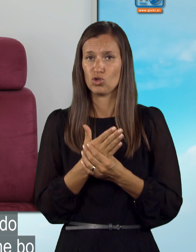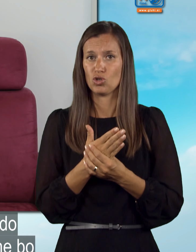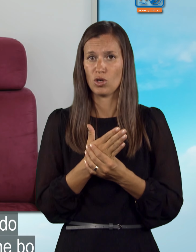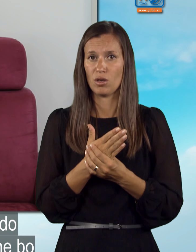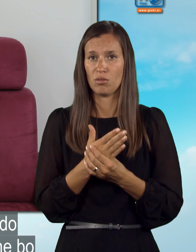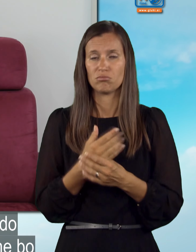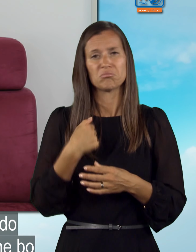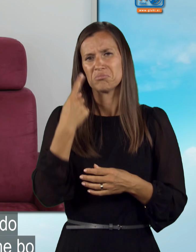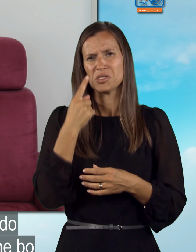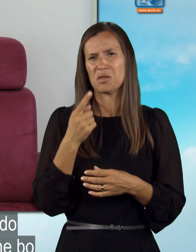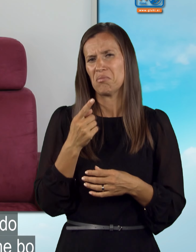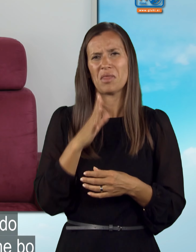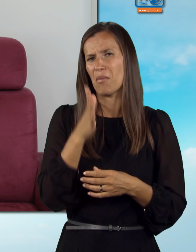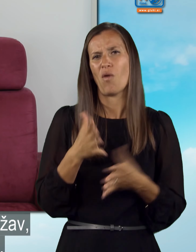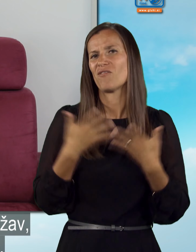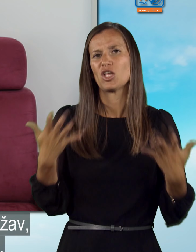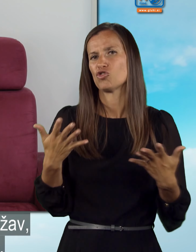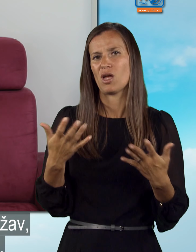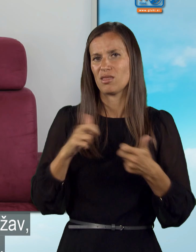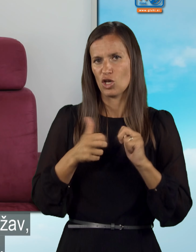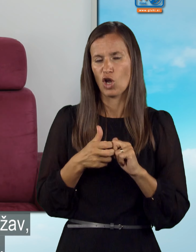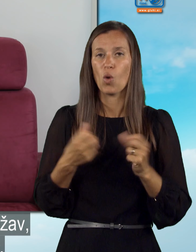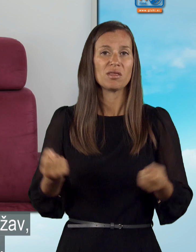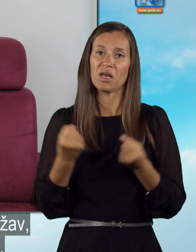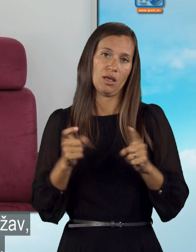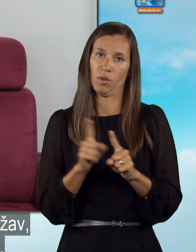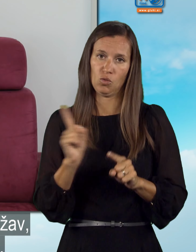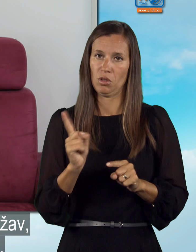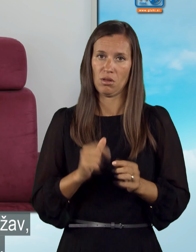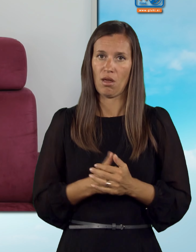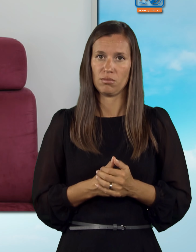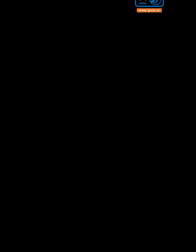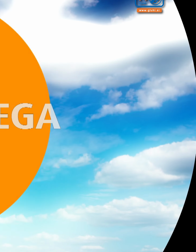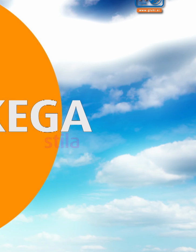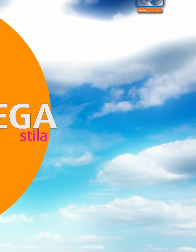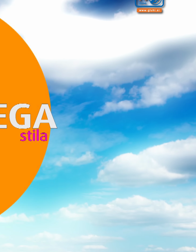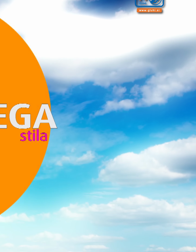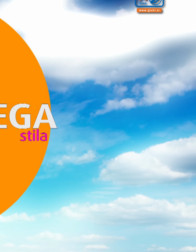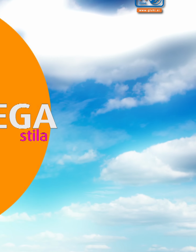priporoča, mislim, da ne bo predstavljala večjih težav, treningi pa tudi ne, no.